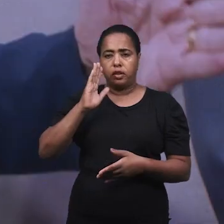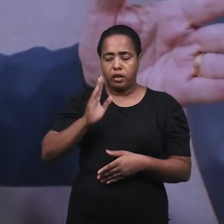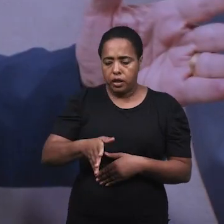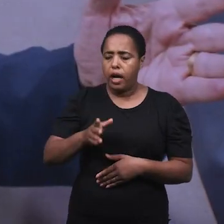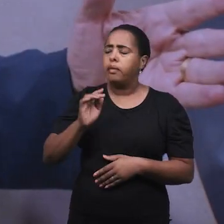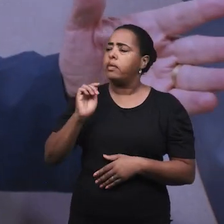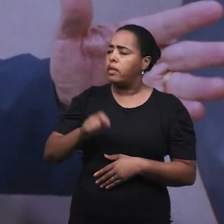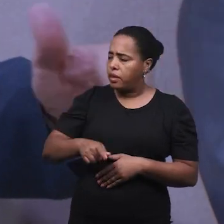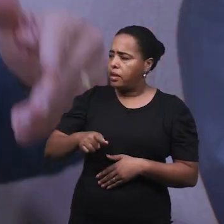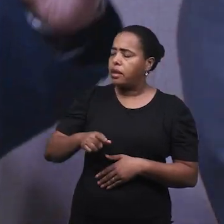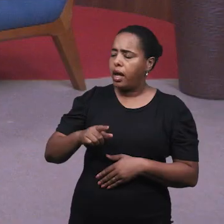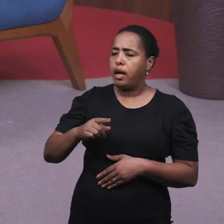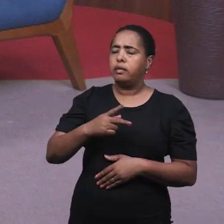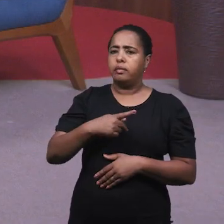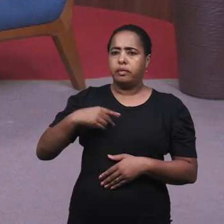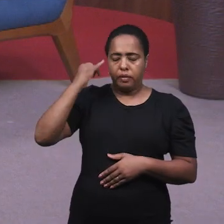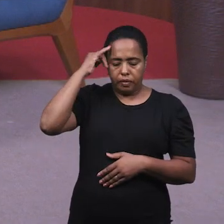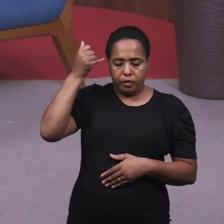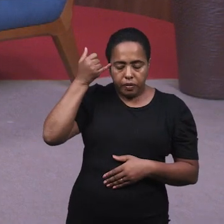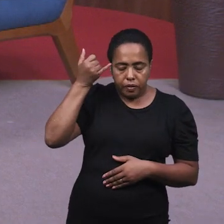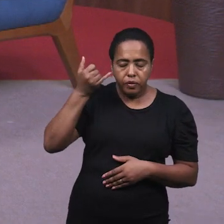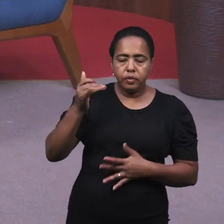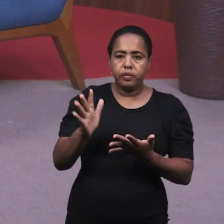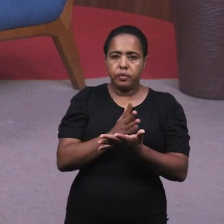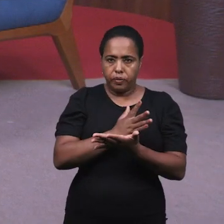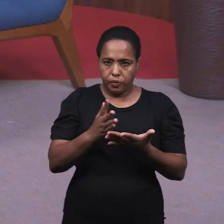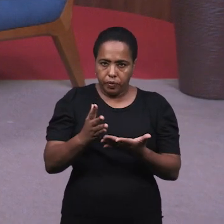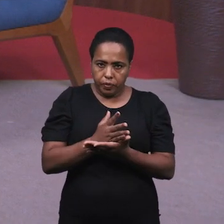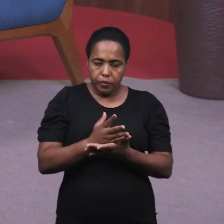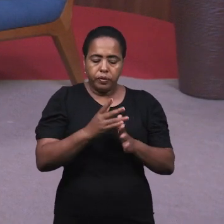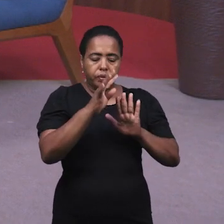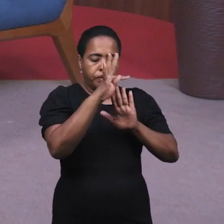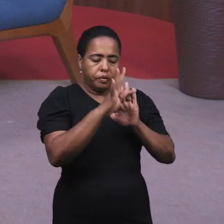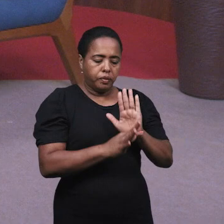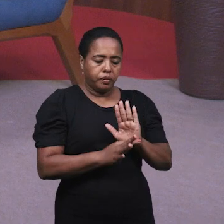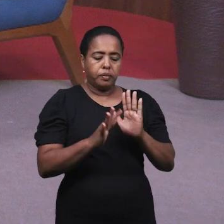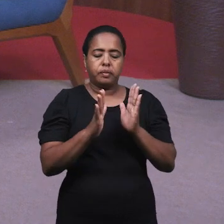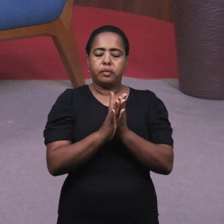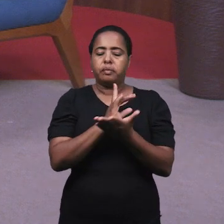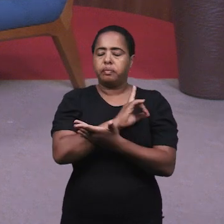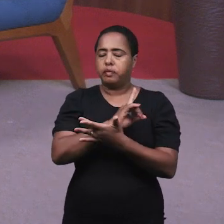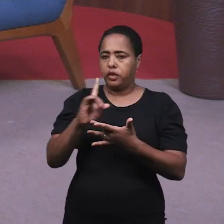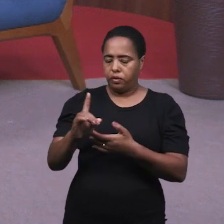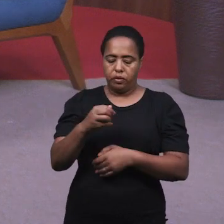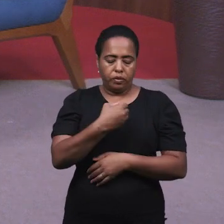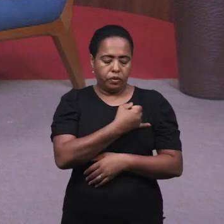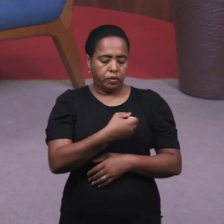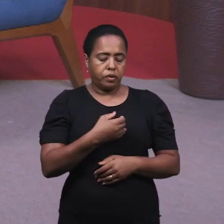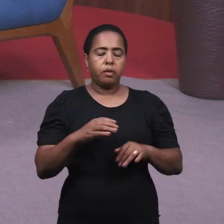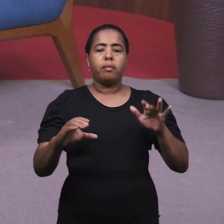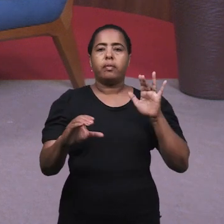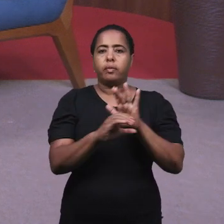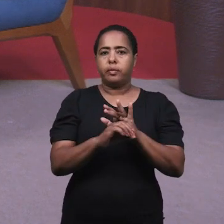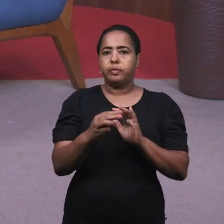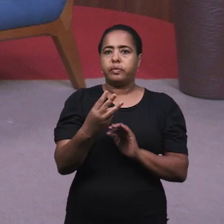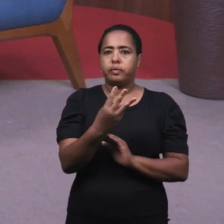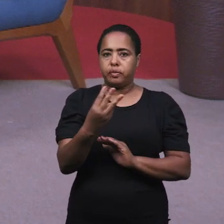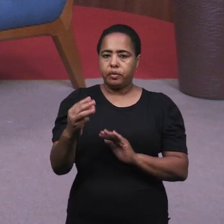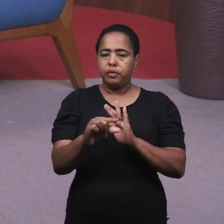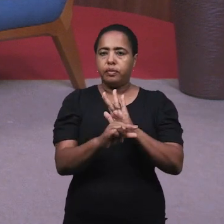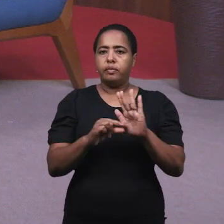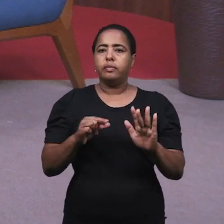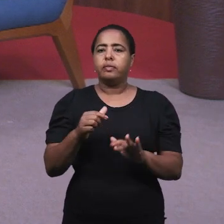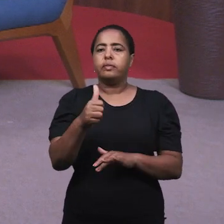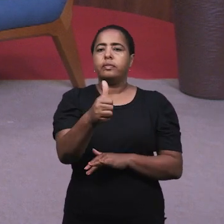pouvons aller et voir quelques textes de la parole de Dieu. Nous allons lire quelques textes. Le premier que nous allons lire, c'est Jean chapitre